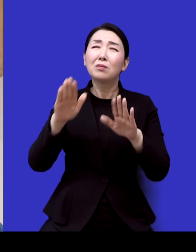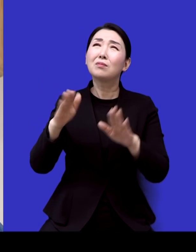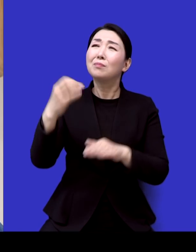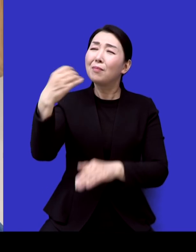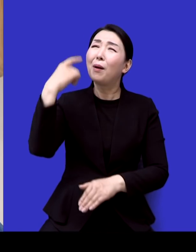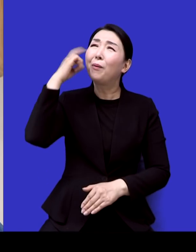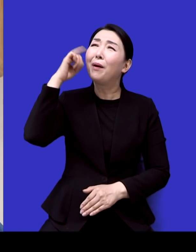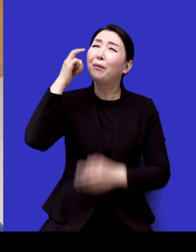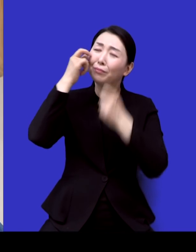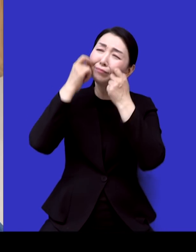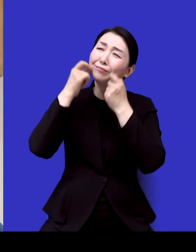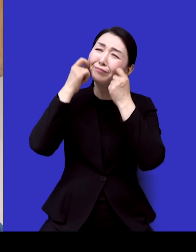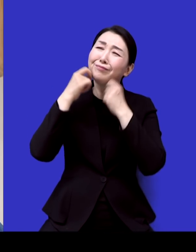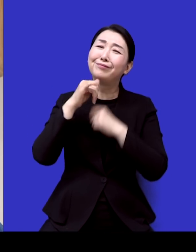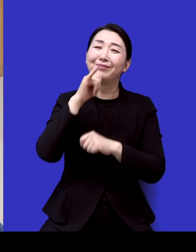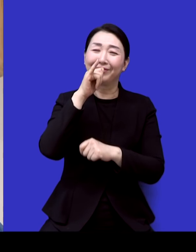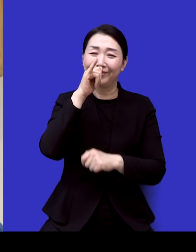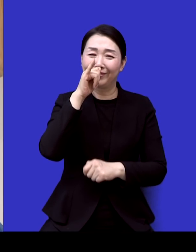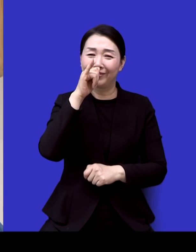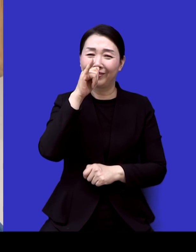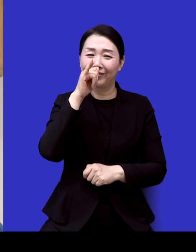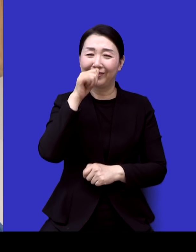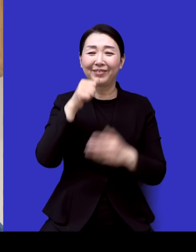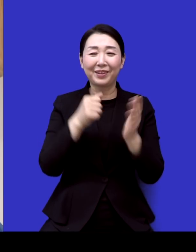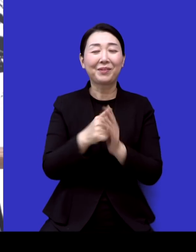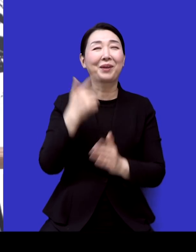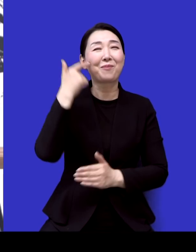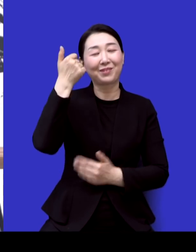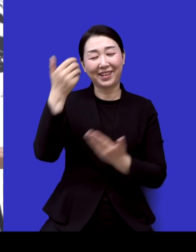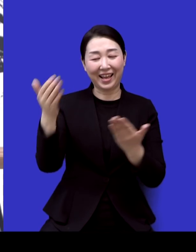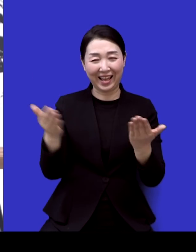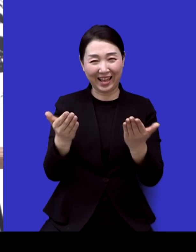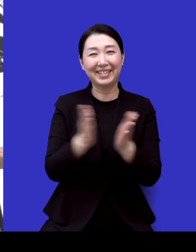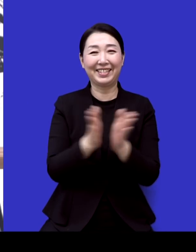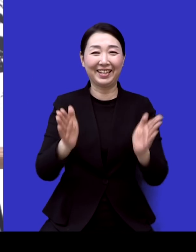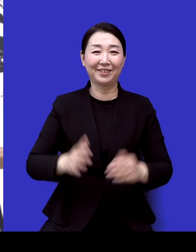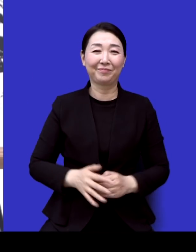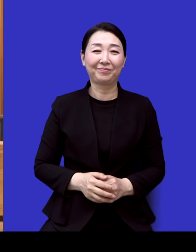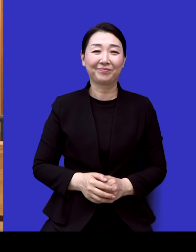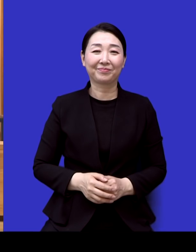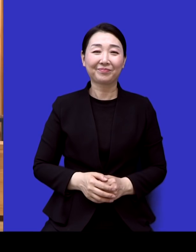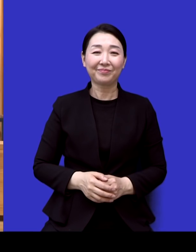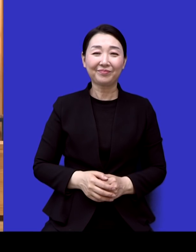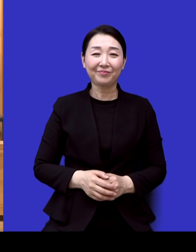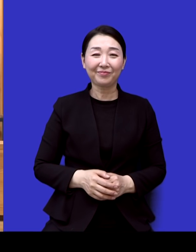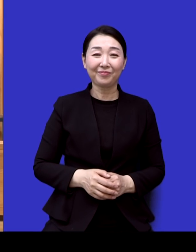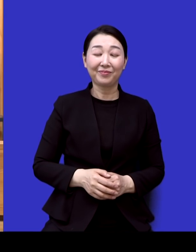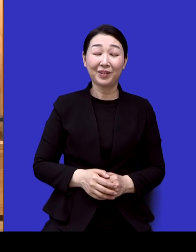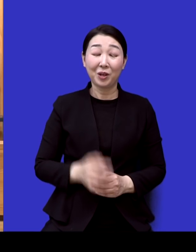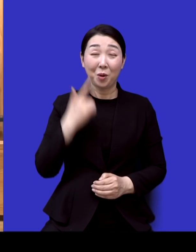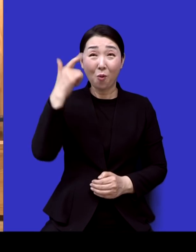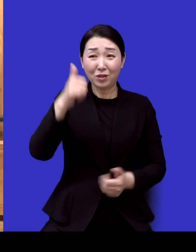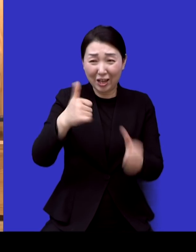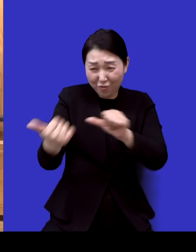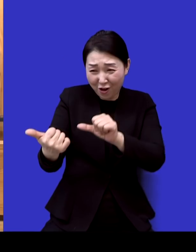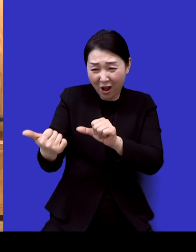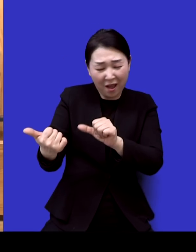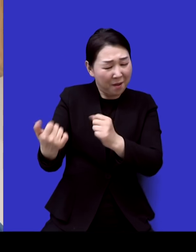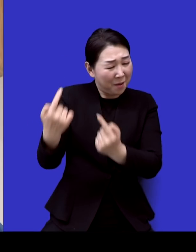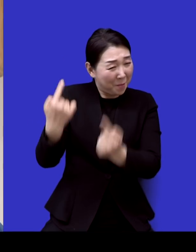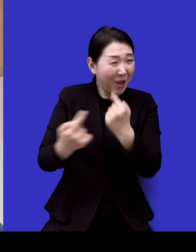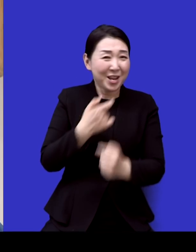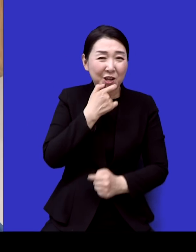말씀하셨어요? 그러면서 제가 목사의 길을 가기로 결심했었습니다. 이야, 죽기보다 싫었던 길인데. 근데